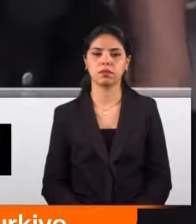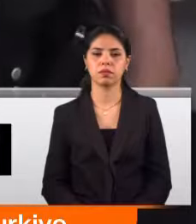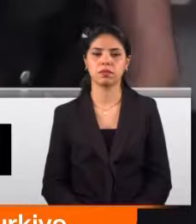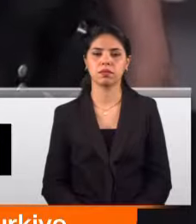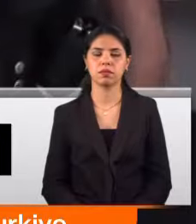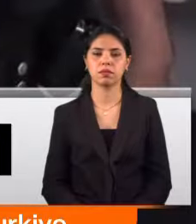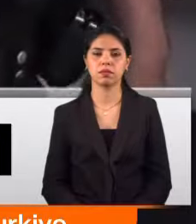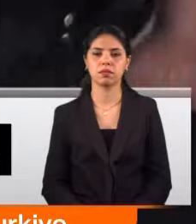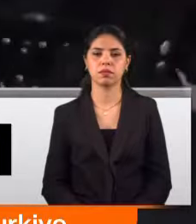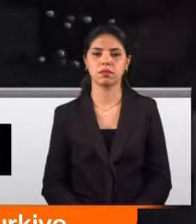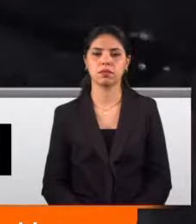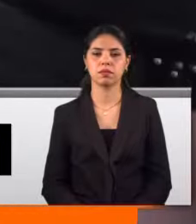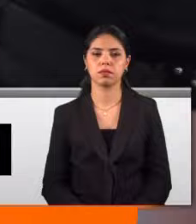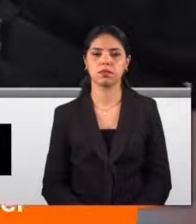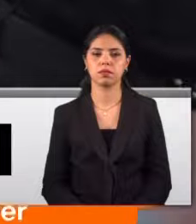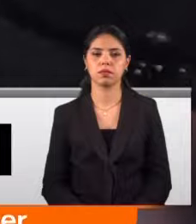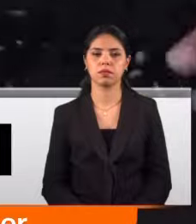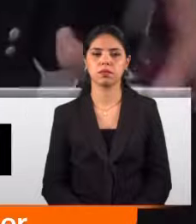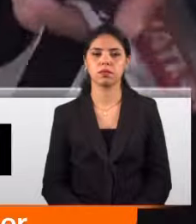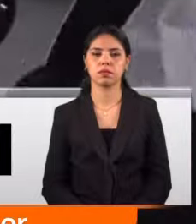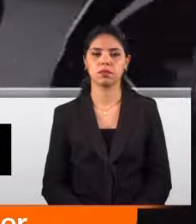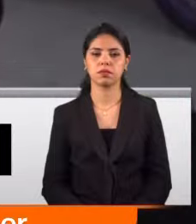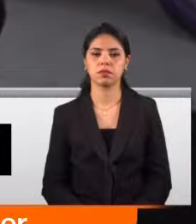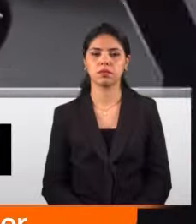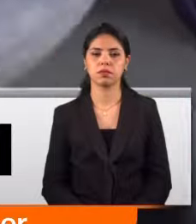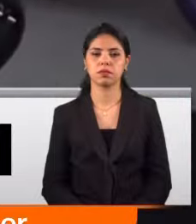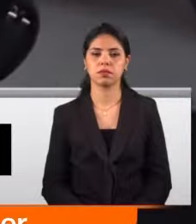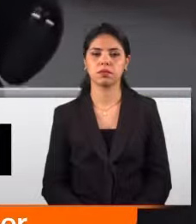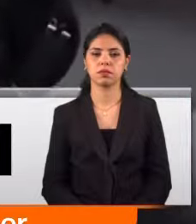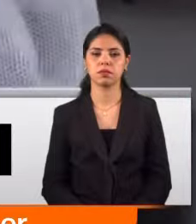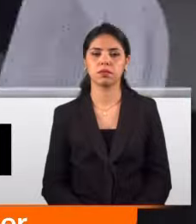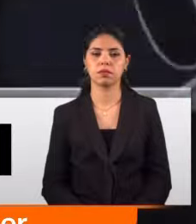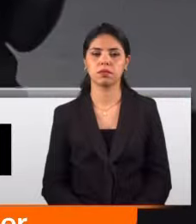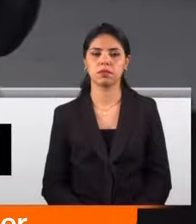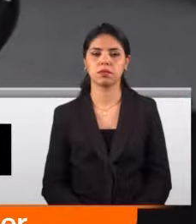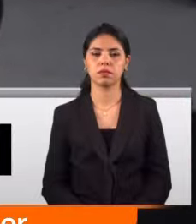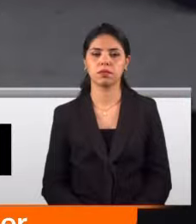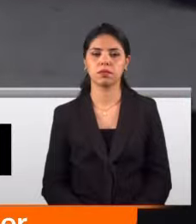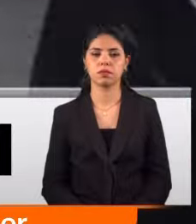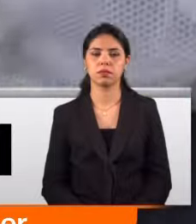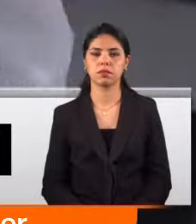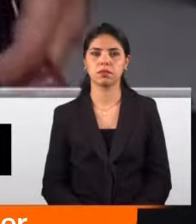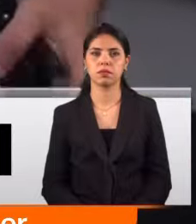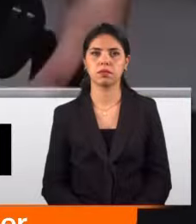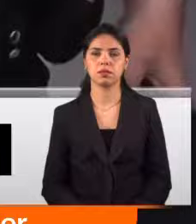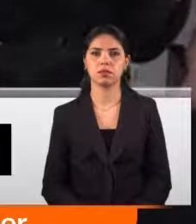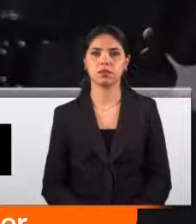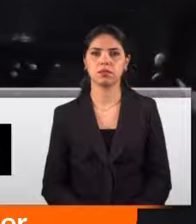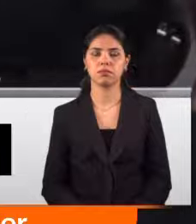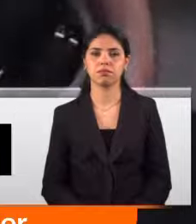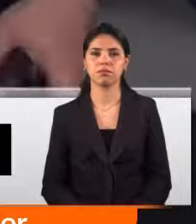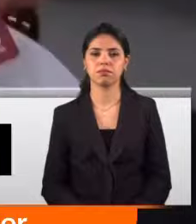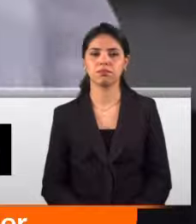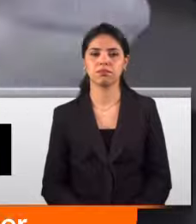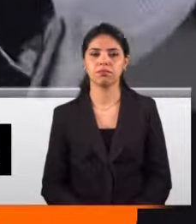aynaya bakmıyor bundan. Evet. Doğru. Ben sana şimdi ortadan gitme de desem gideceksin yine bir yerden de. En azından ortadan git. Tamam